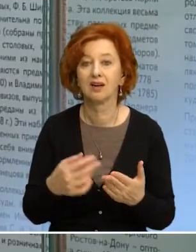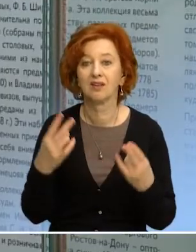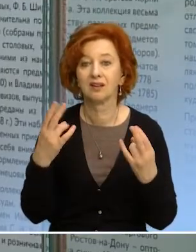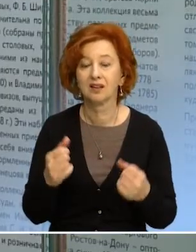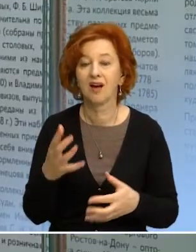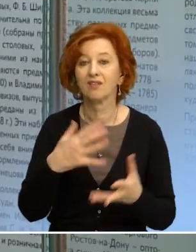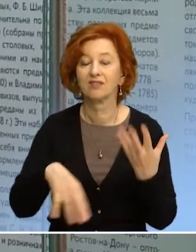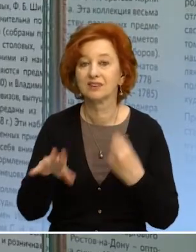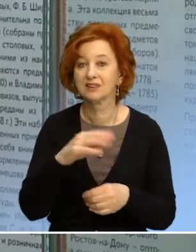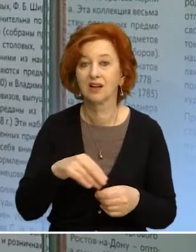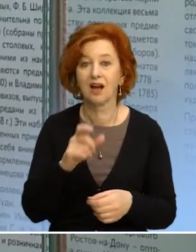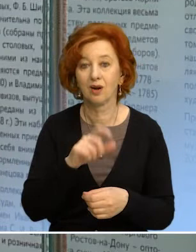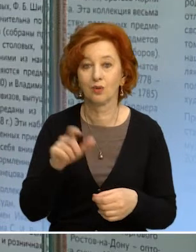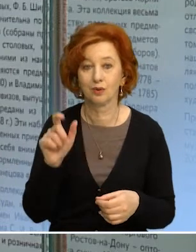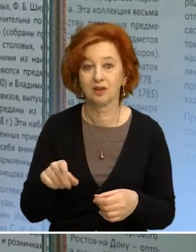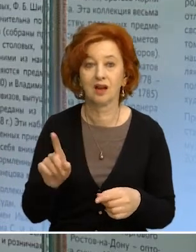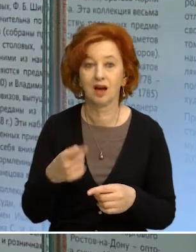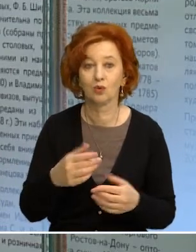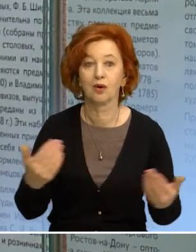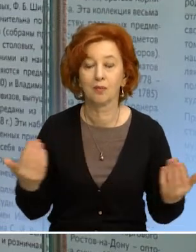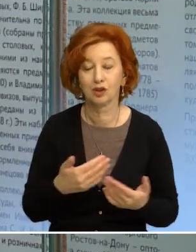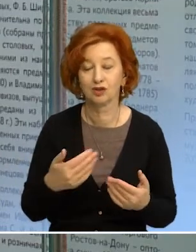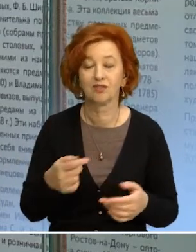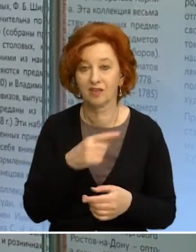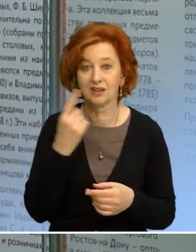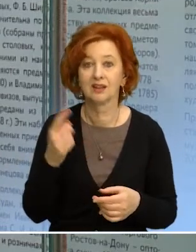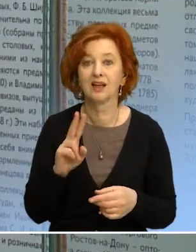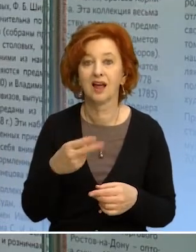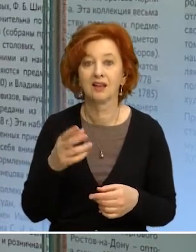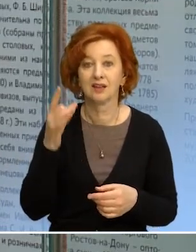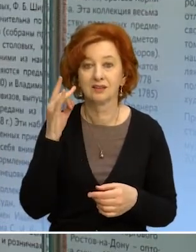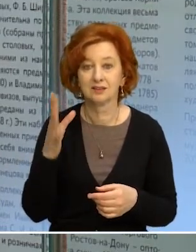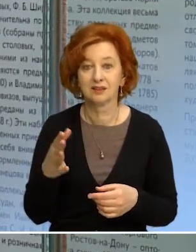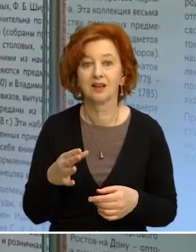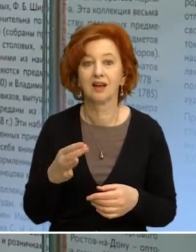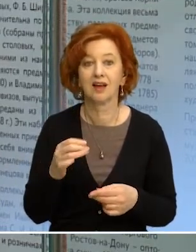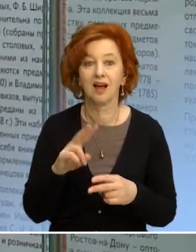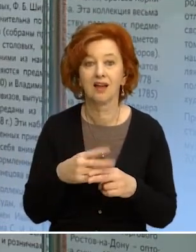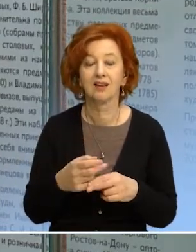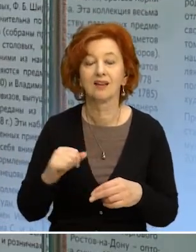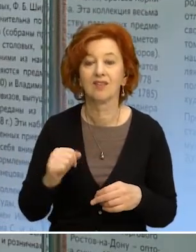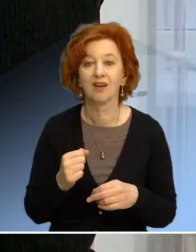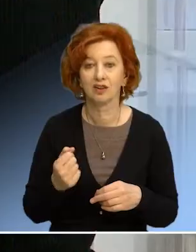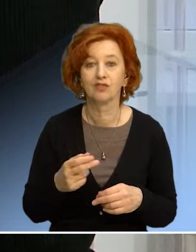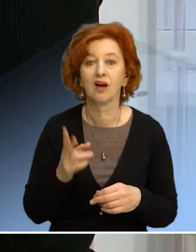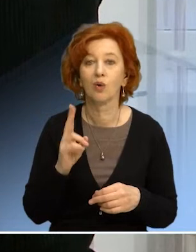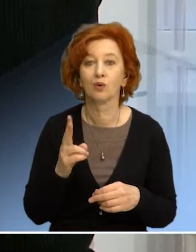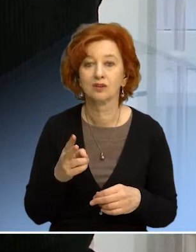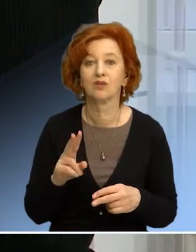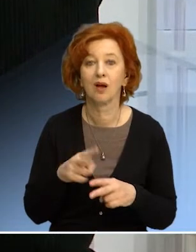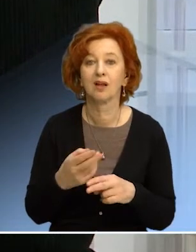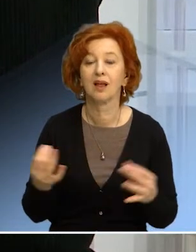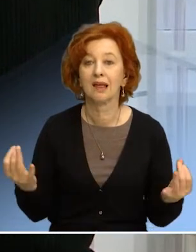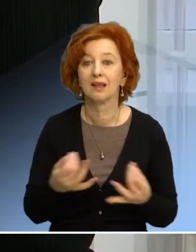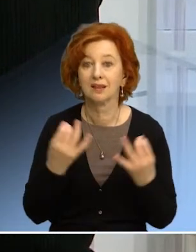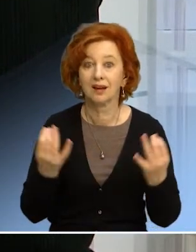на все слои населения, проживавших в Российской империи. Это знаменитое товарищество Кузнецова. А знаете, что было